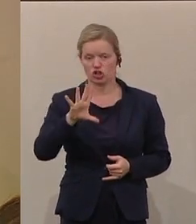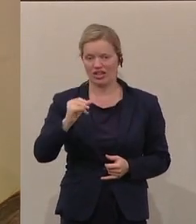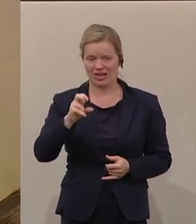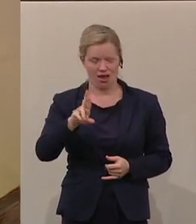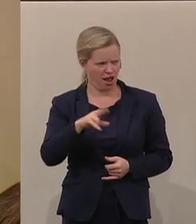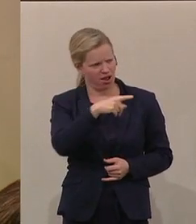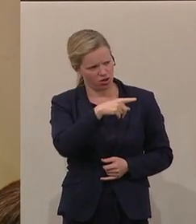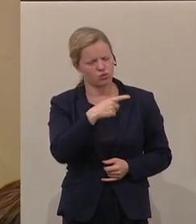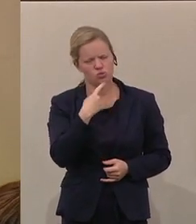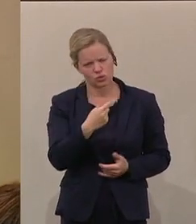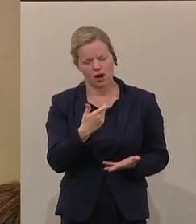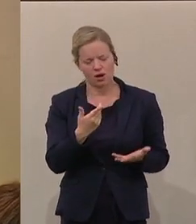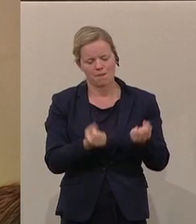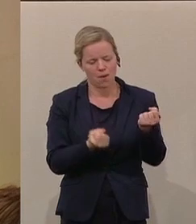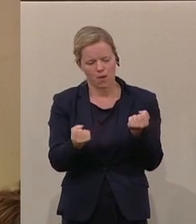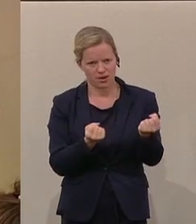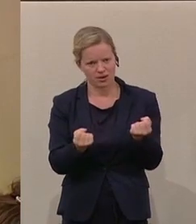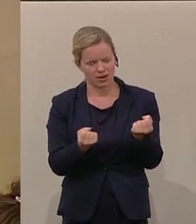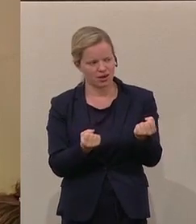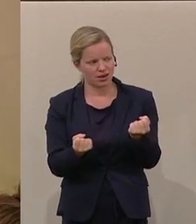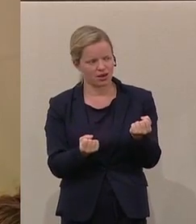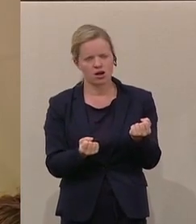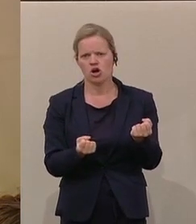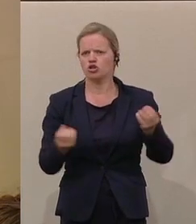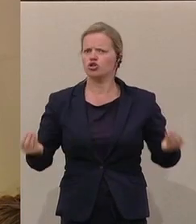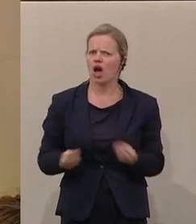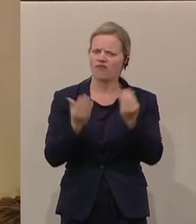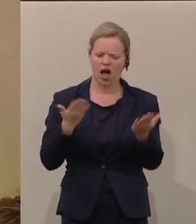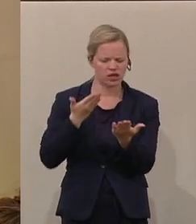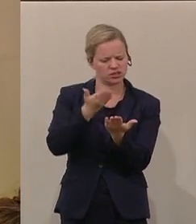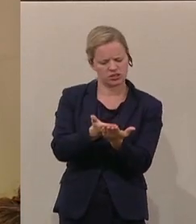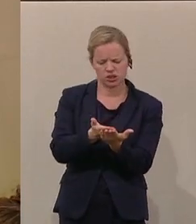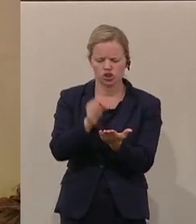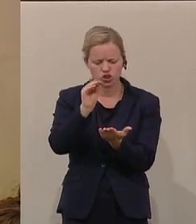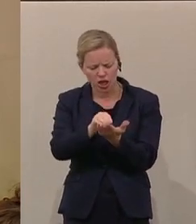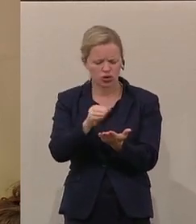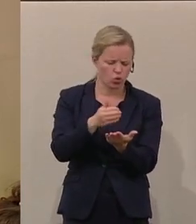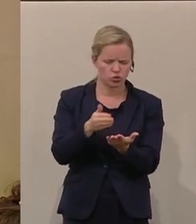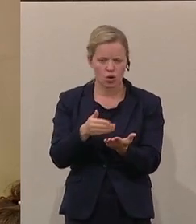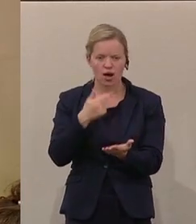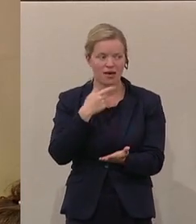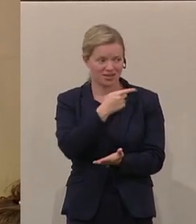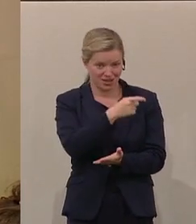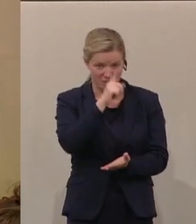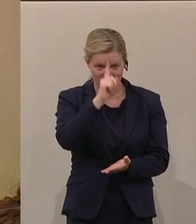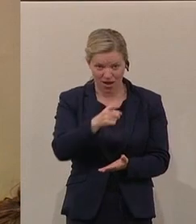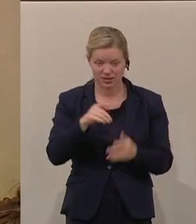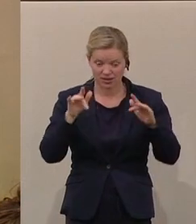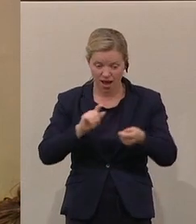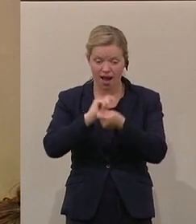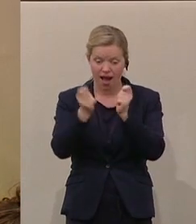genau diese Art von Politik. Sie sagen, ja, das, was da einbracht worden ist, da steht dieses, jenes drinnen. Im Wissen, dass es hier